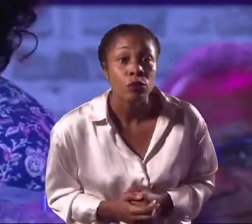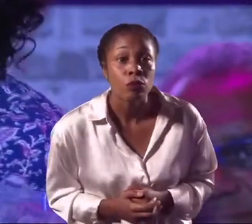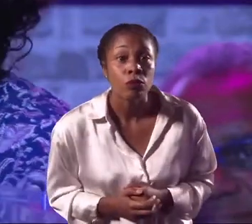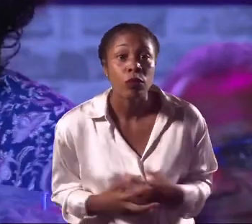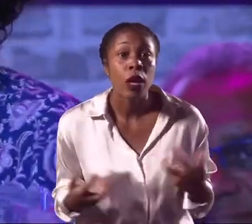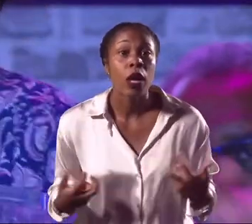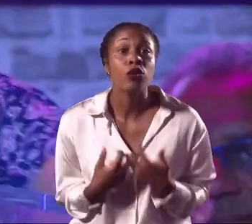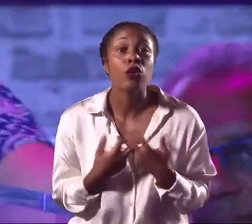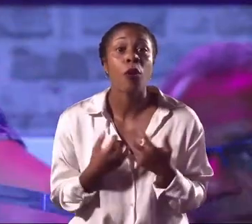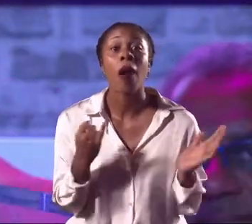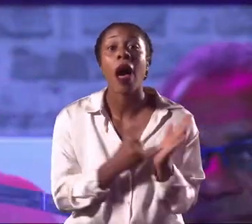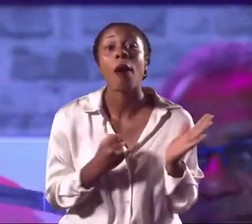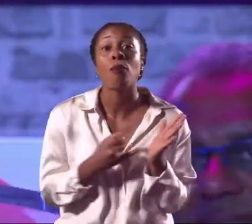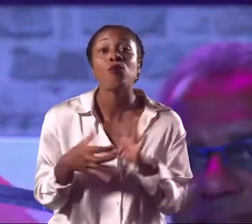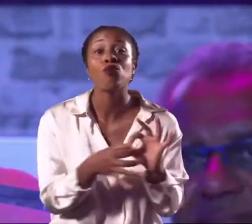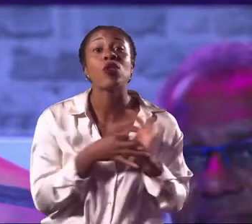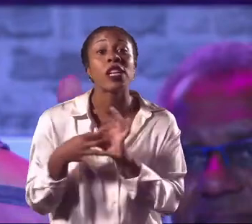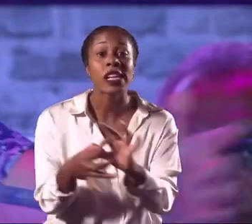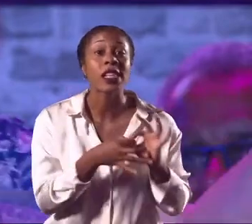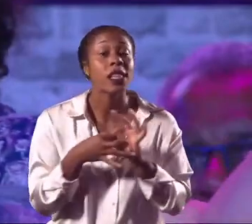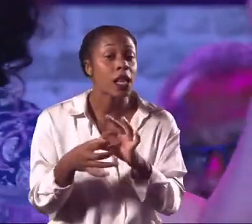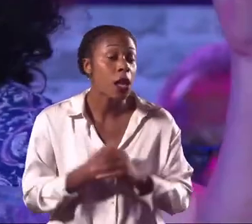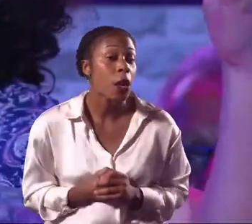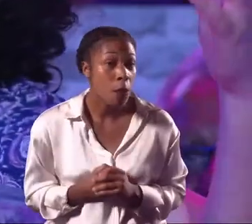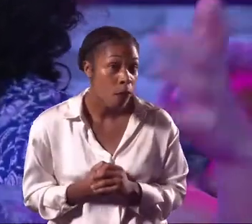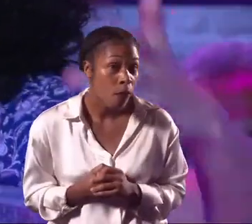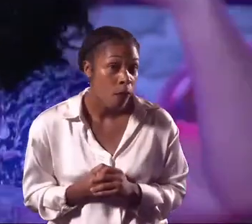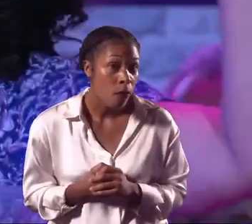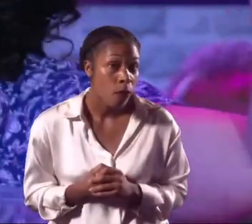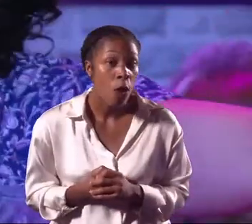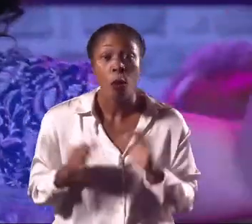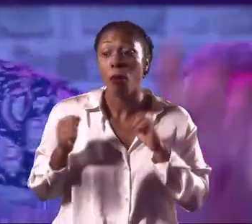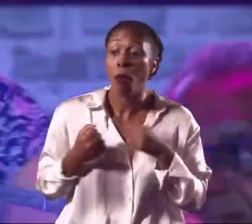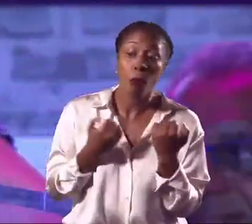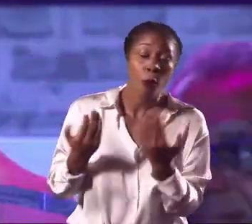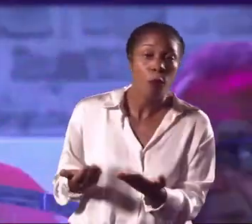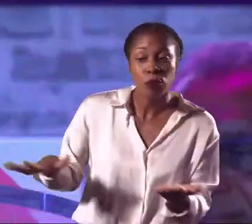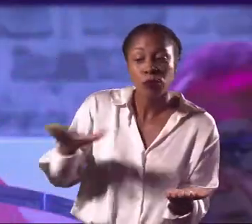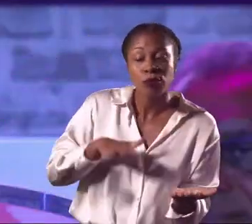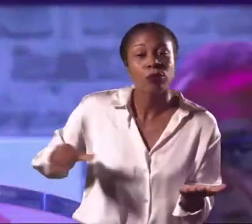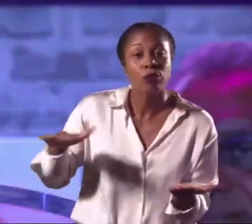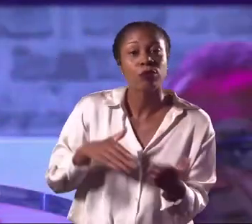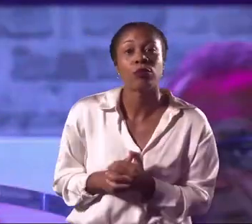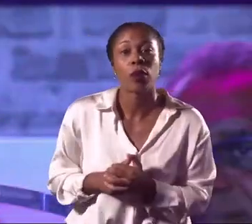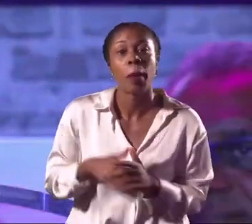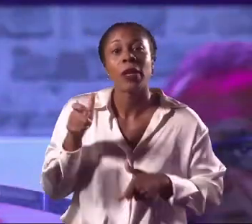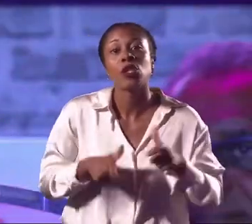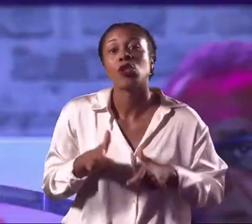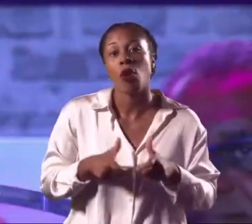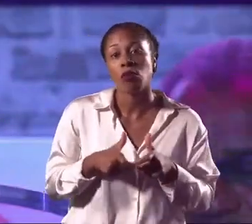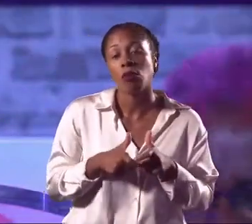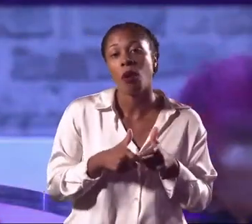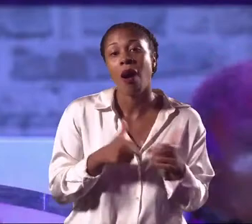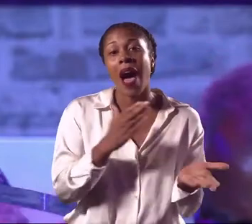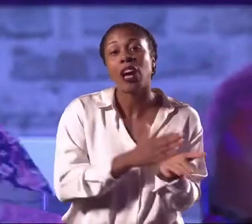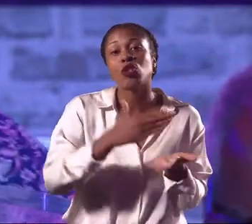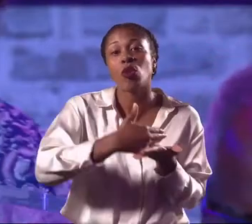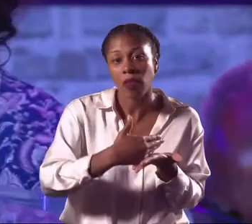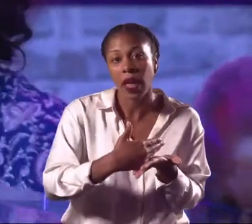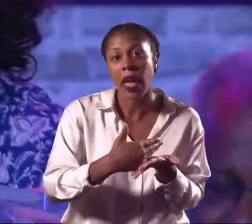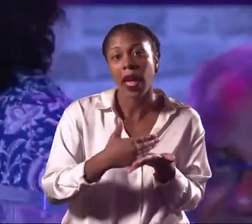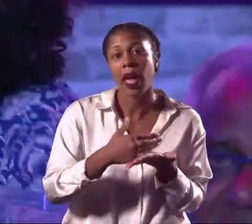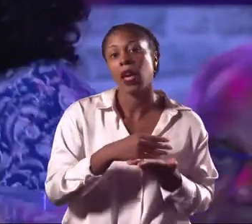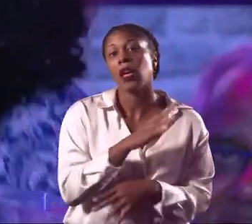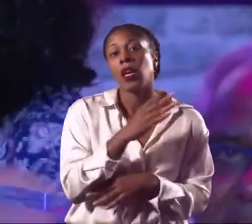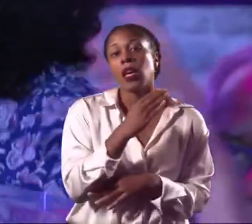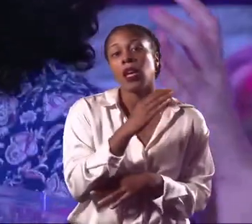l'impôt de solidarité sur la fortune. On pourrait aussi leur suggérer d'aller chercher dans la poche des actionnaires du CAC 40 qui ont reçu